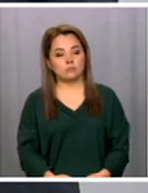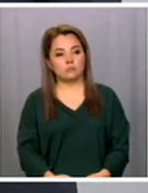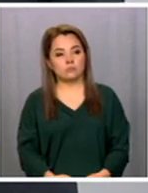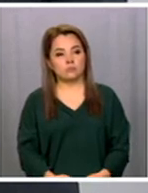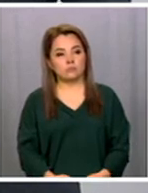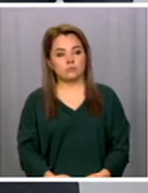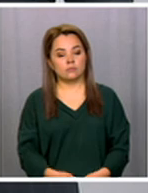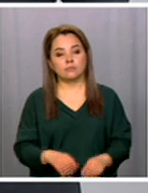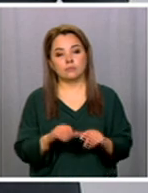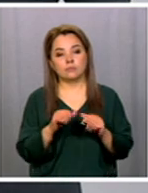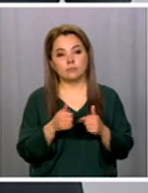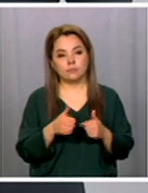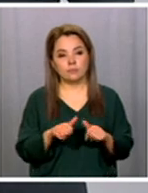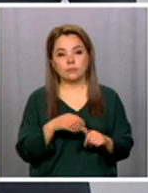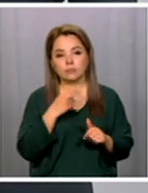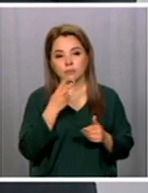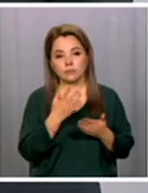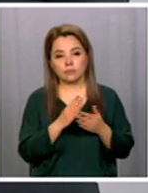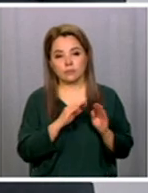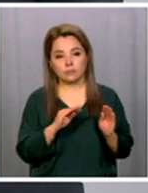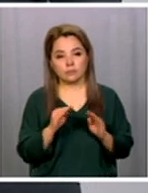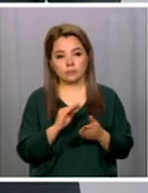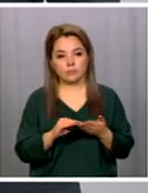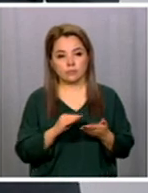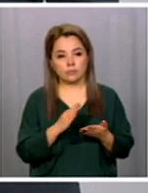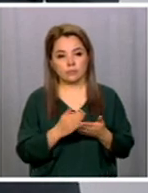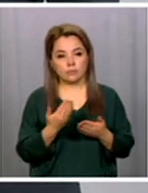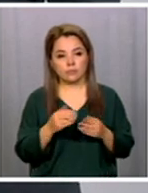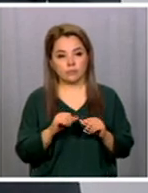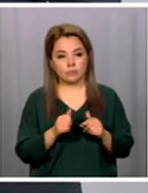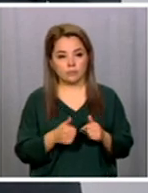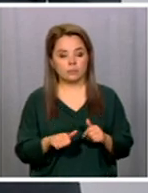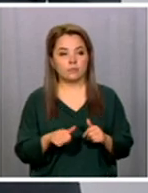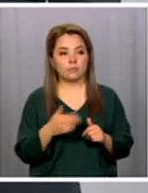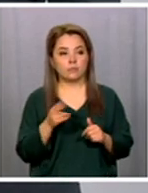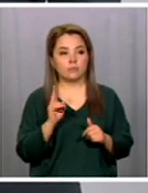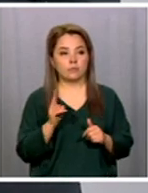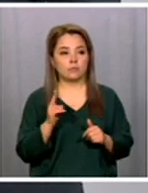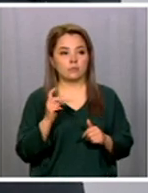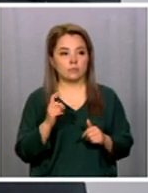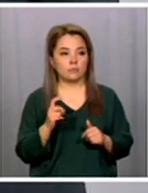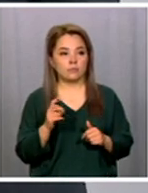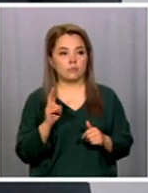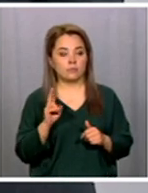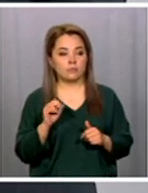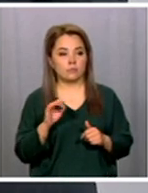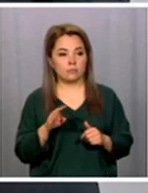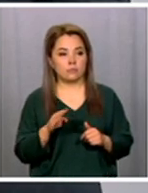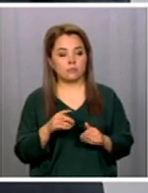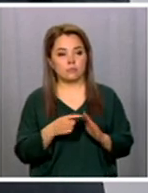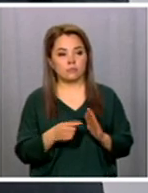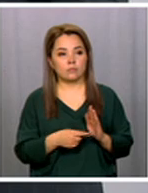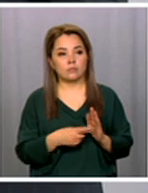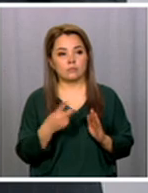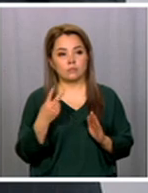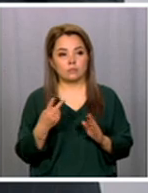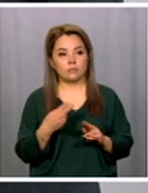Потенциалдық энергияның формуласы потенциалдық энергия тең болады kx квадрат бөлінген 2.